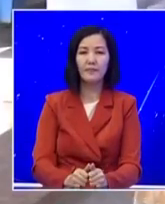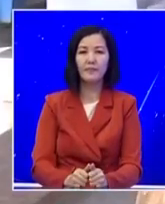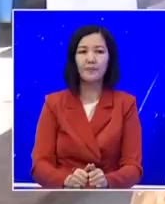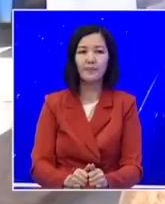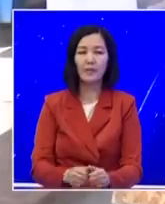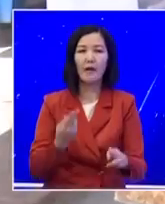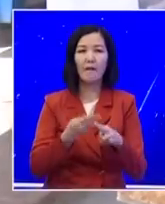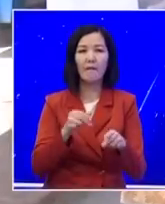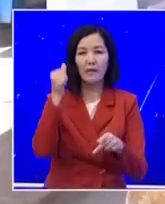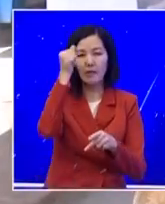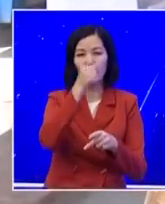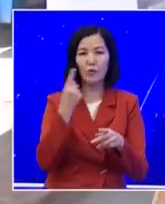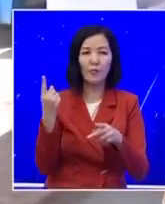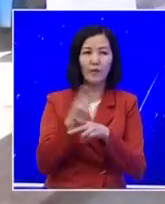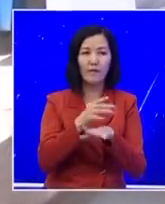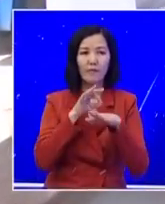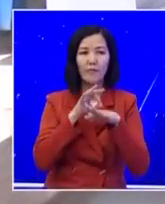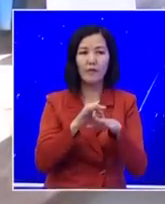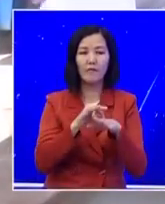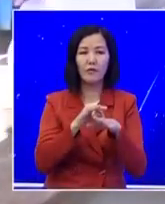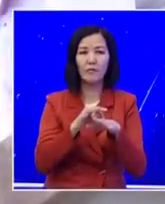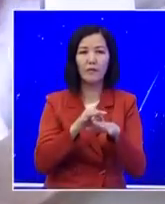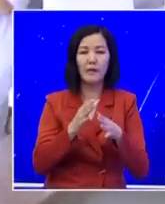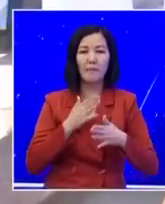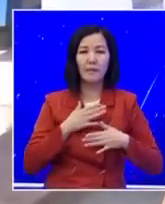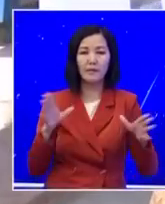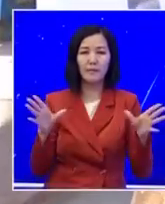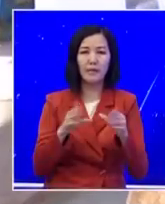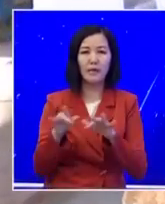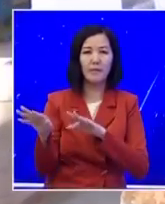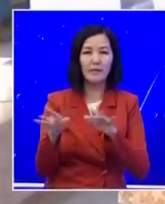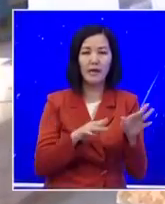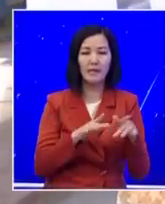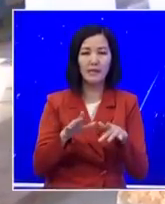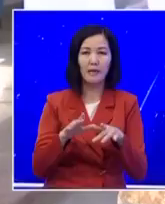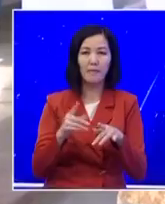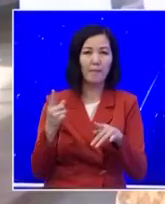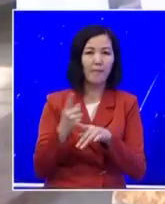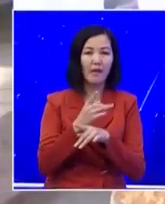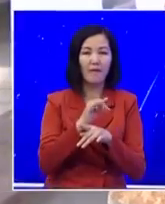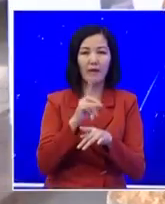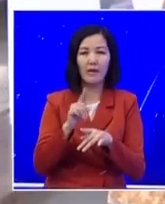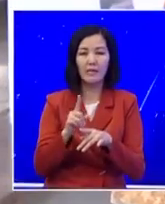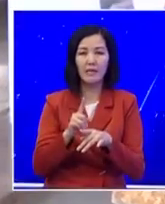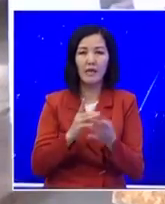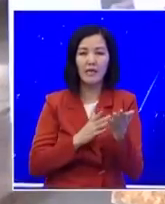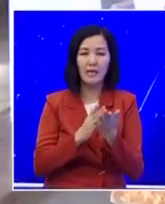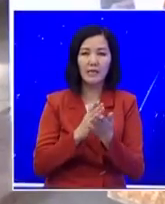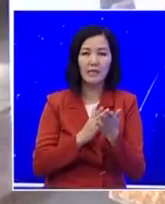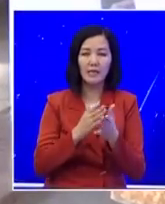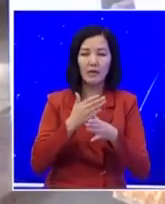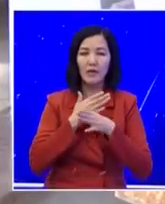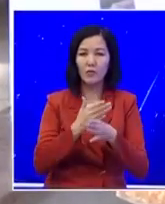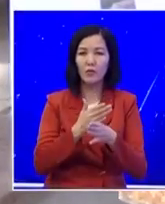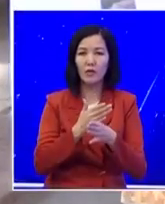В этом году мы впервые проводим акцию «Мы вместе». Акция проводится первый раз. Это мы проводим для сотрудников оказания